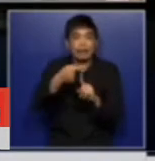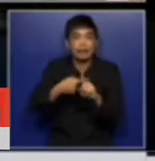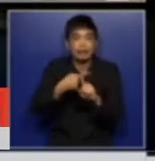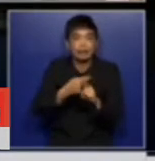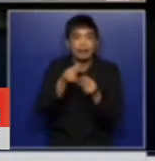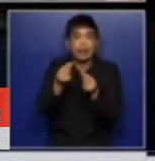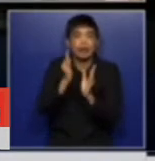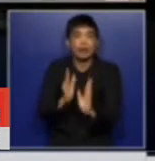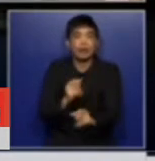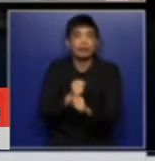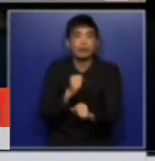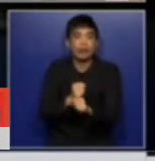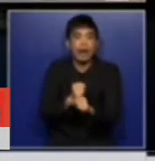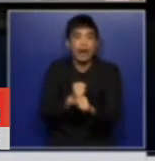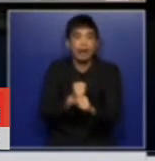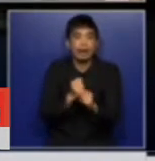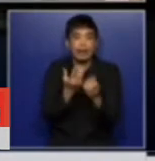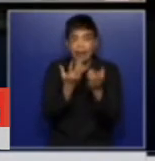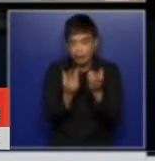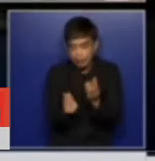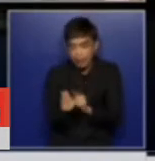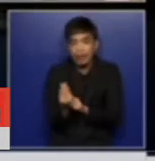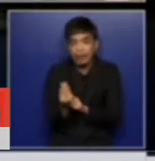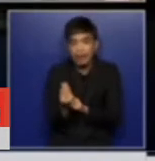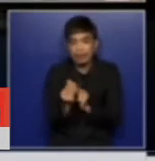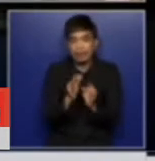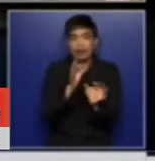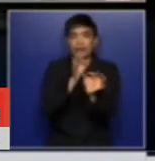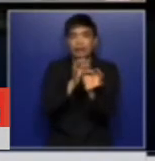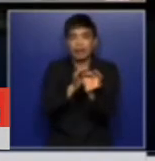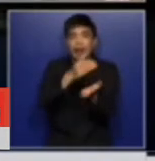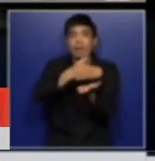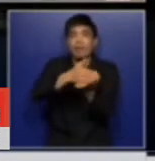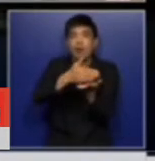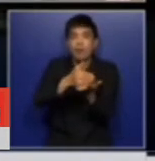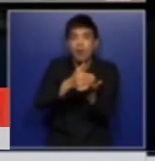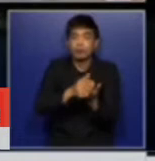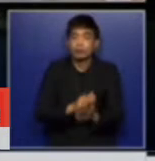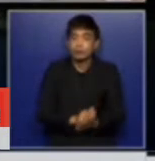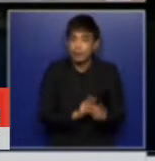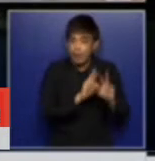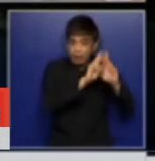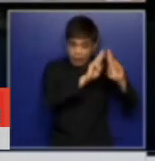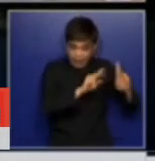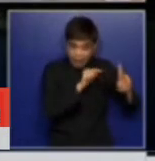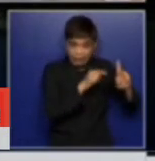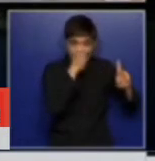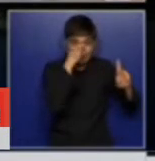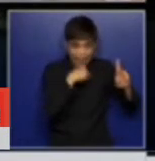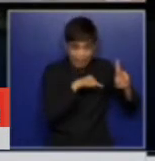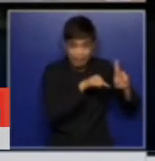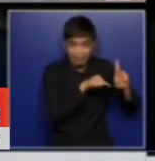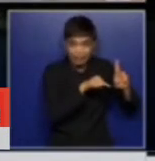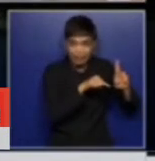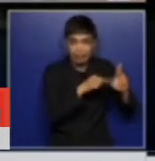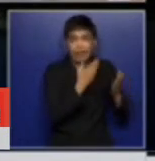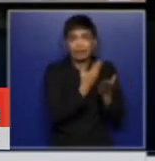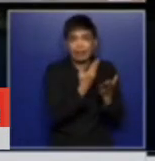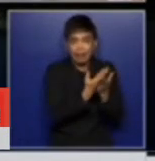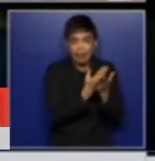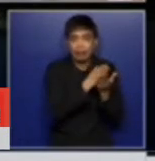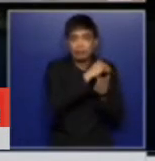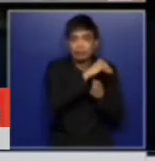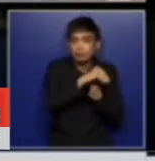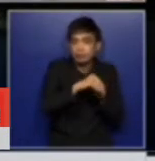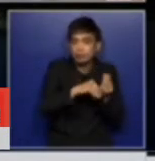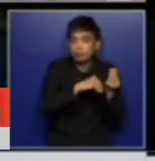ก็เอาไปผ่อนชำระหนี้ธนาคารร้านที่ชื่อประเทศไทยเนี่ยจะไม่มีเงินนะครับในการที่จะมาพัฒนาปรับปรุ